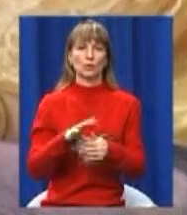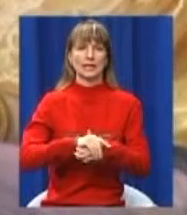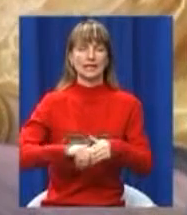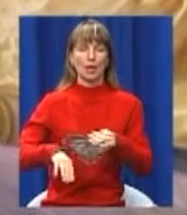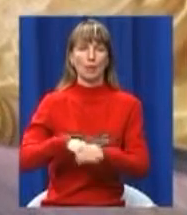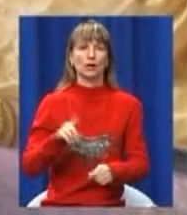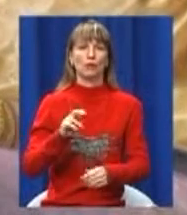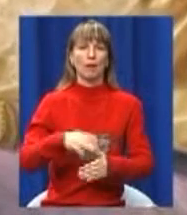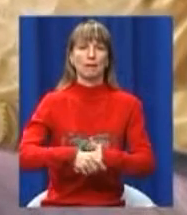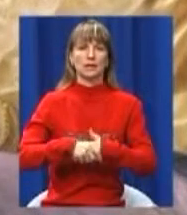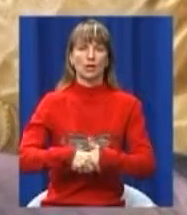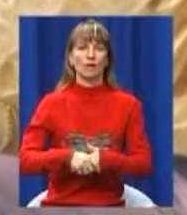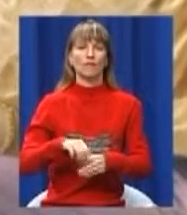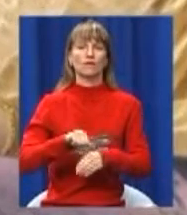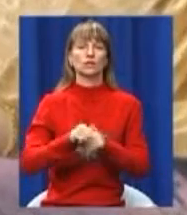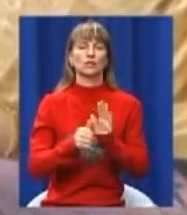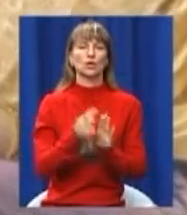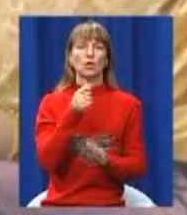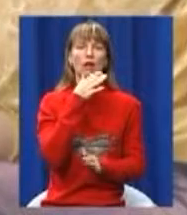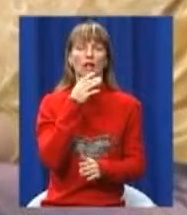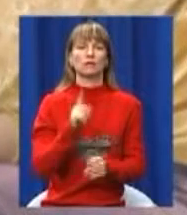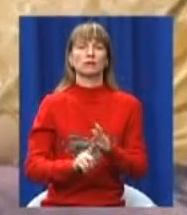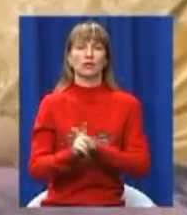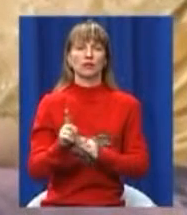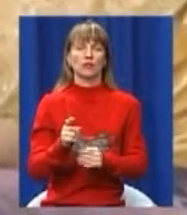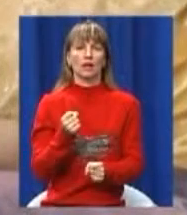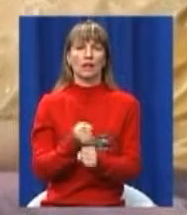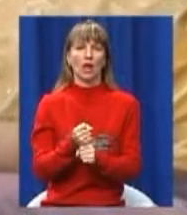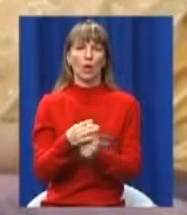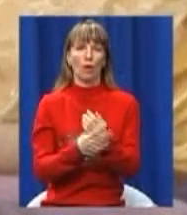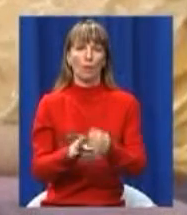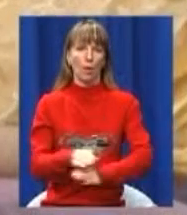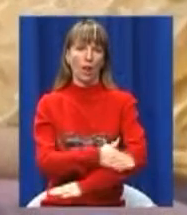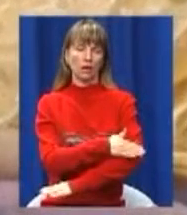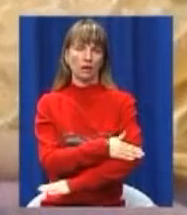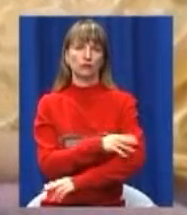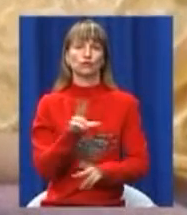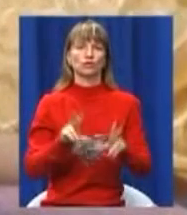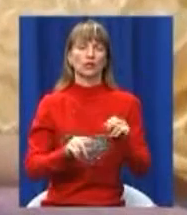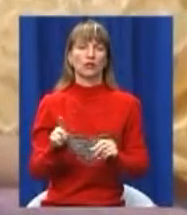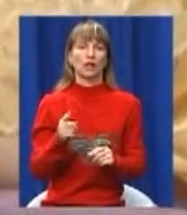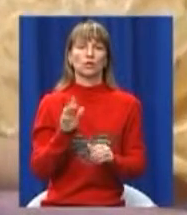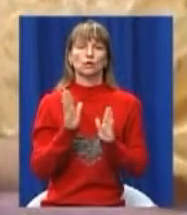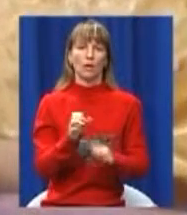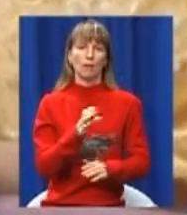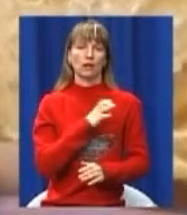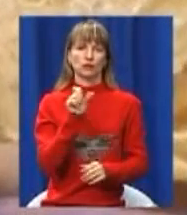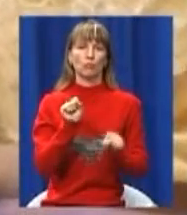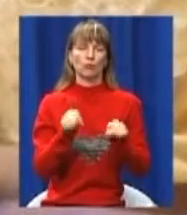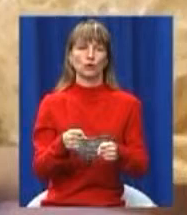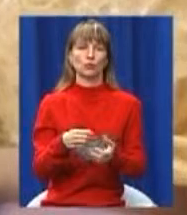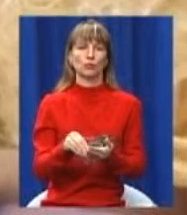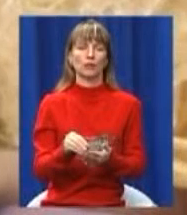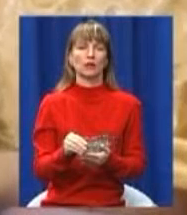У 16 столітті почали виготовляти рукавички по лікоть. Вони вважались предметом розкоші, тож зазвичай особи